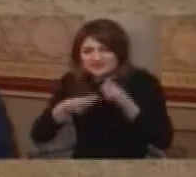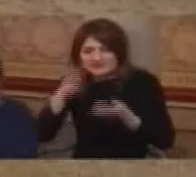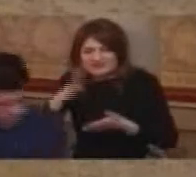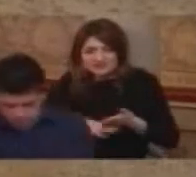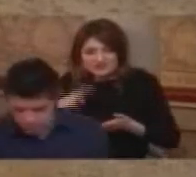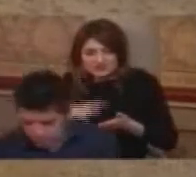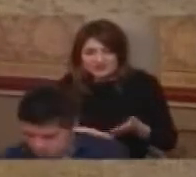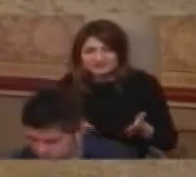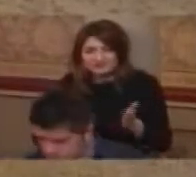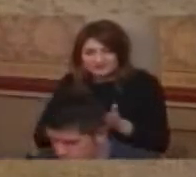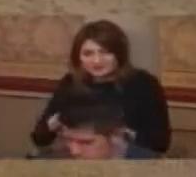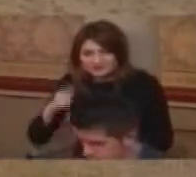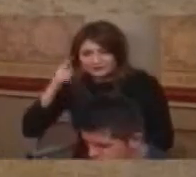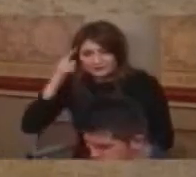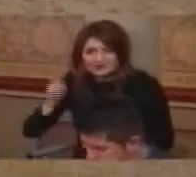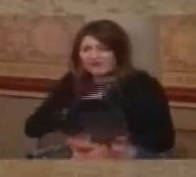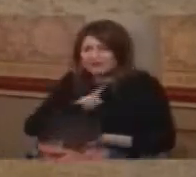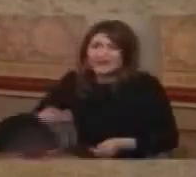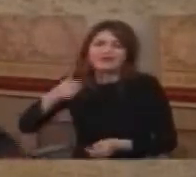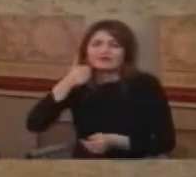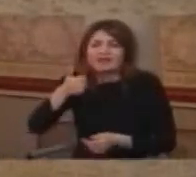jedna zagrebačka obitelj